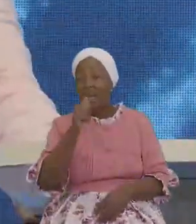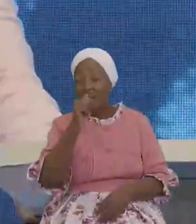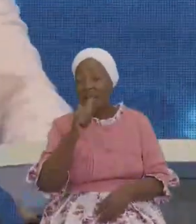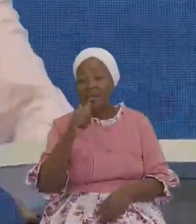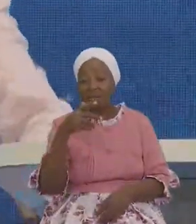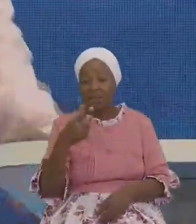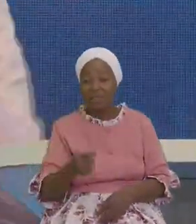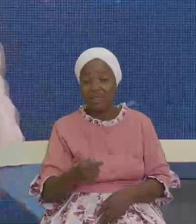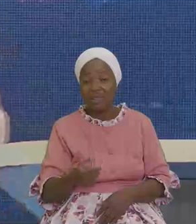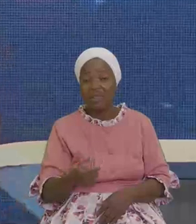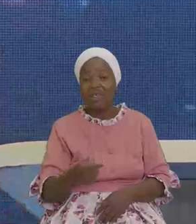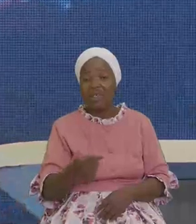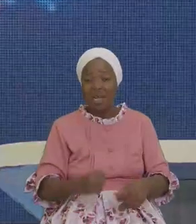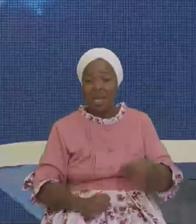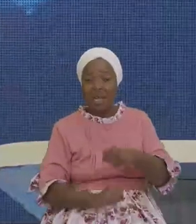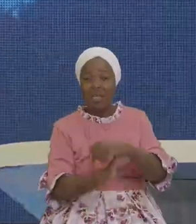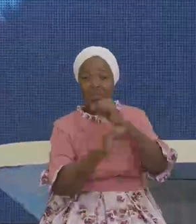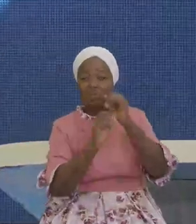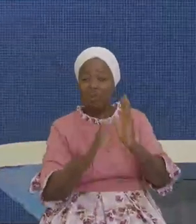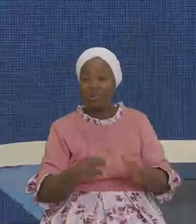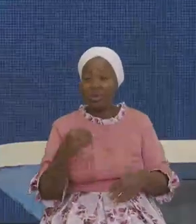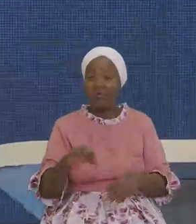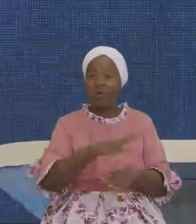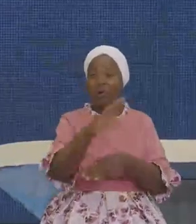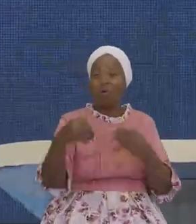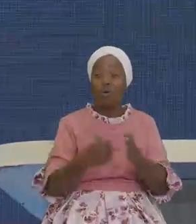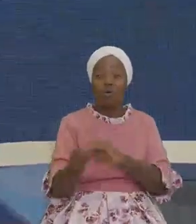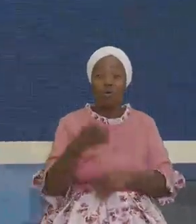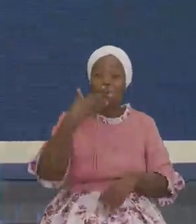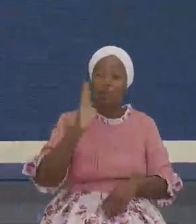suis le sponsor de ceux qui font le mal.